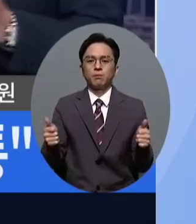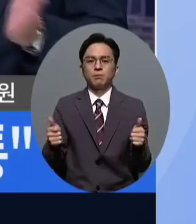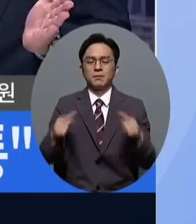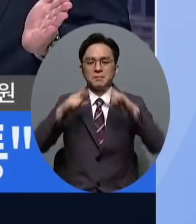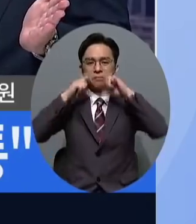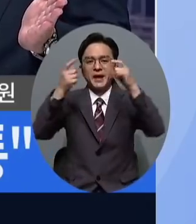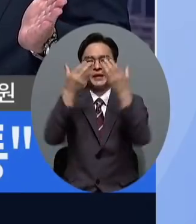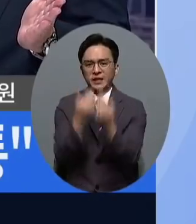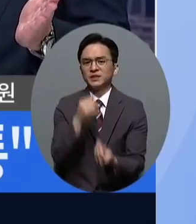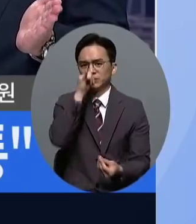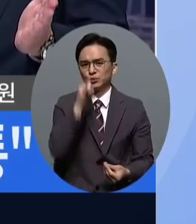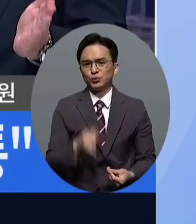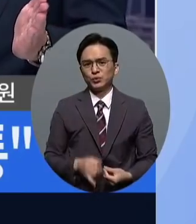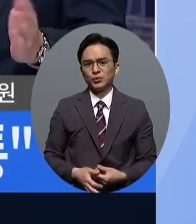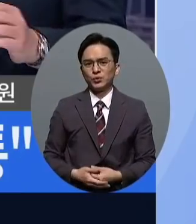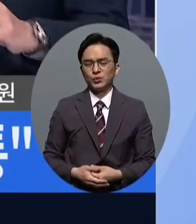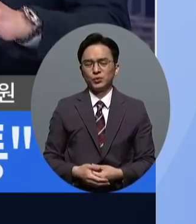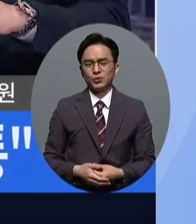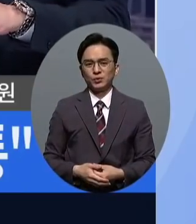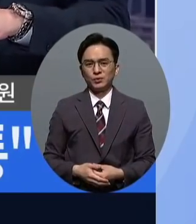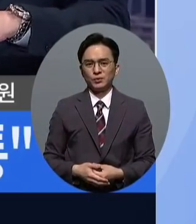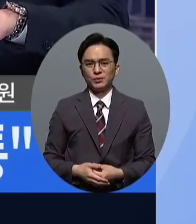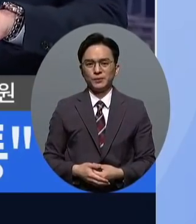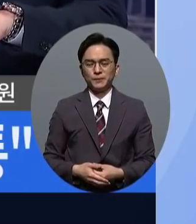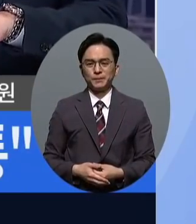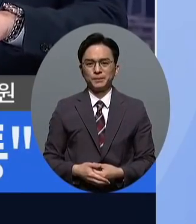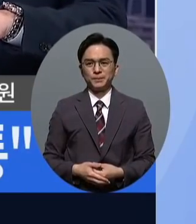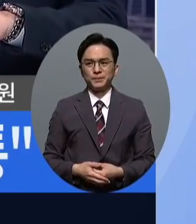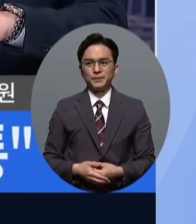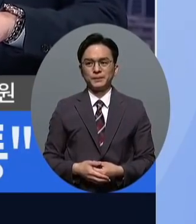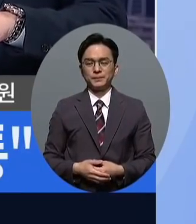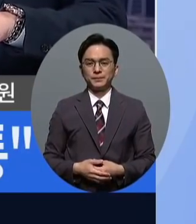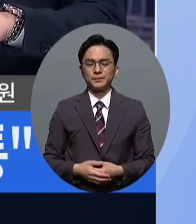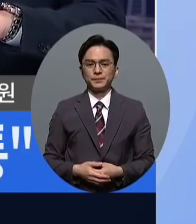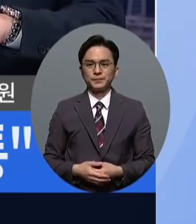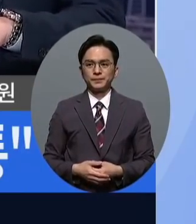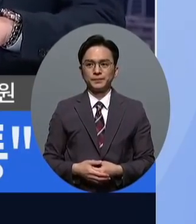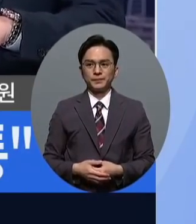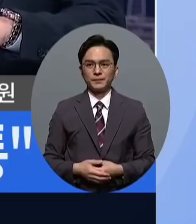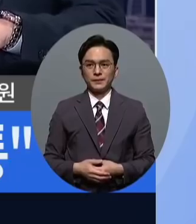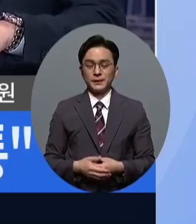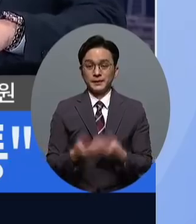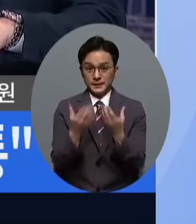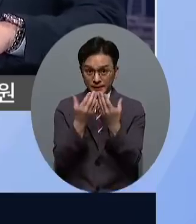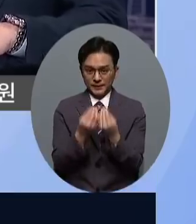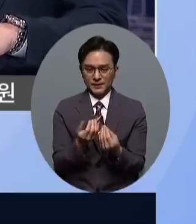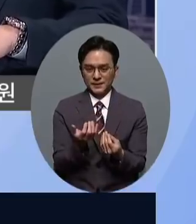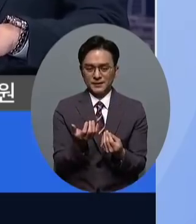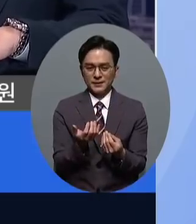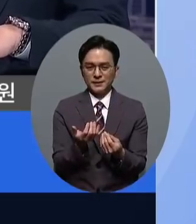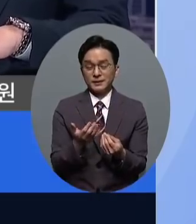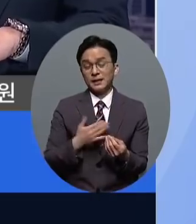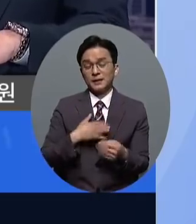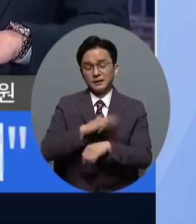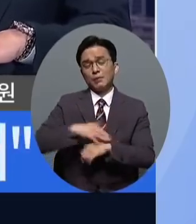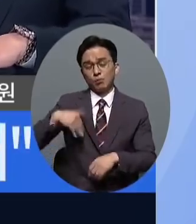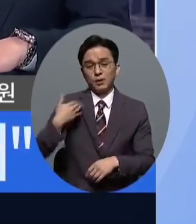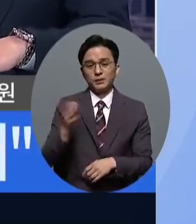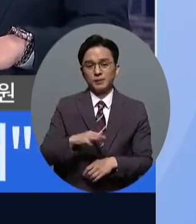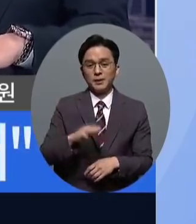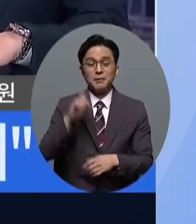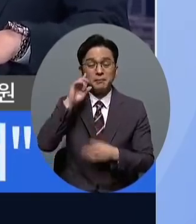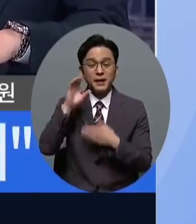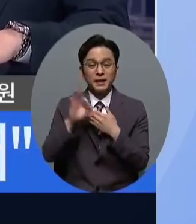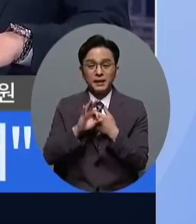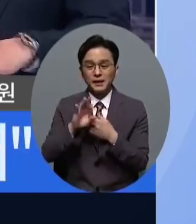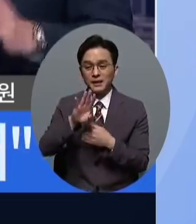제가 정확하게 지금 확인이 안 되어 있지만 예. 제가 봤을 때 만약에 손에 어떤 부분이 터치가 되었다면 예. 이 부분은 성추행의 가능성은